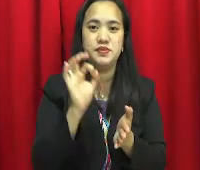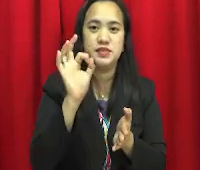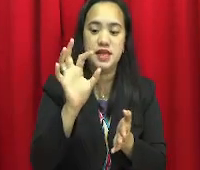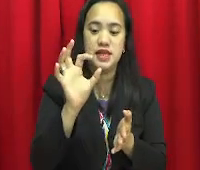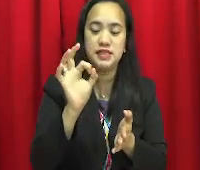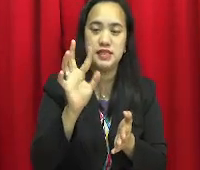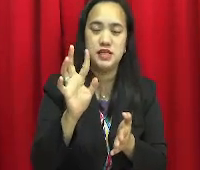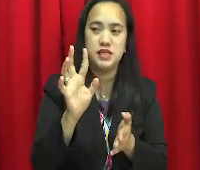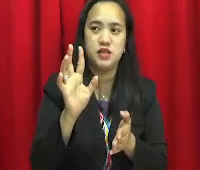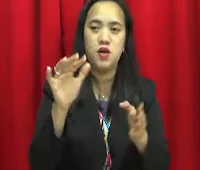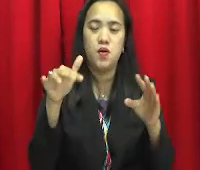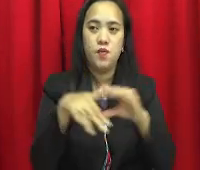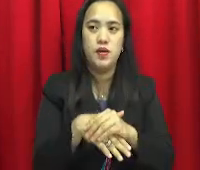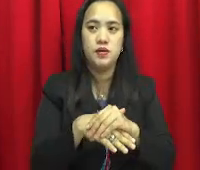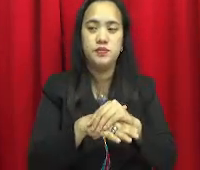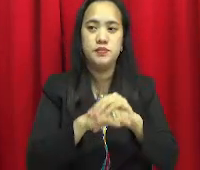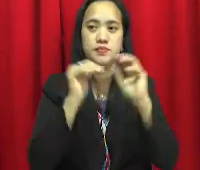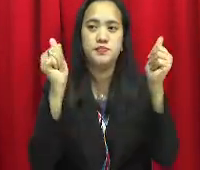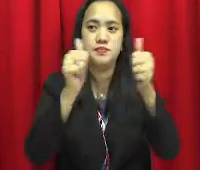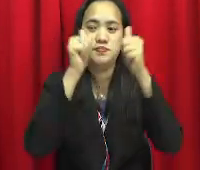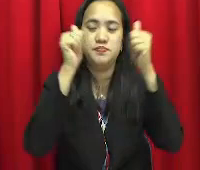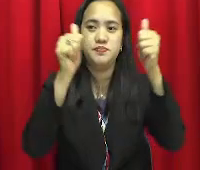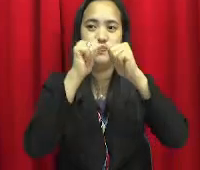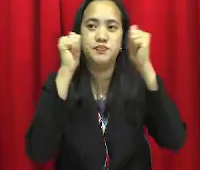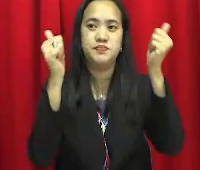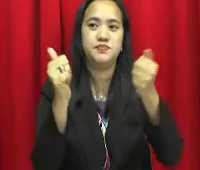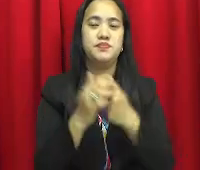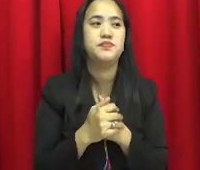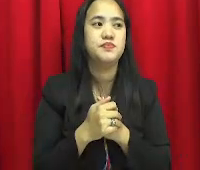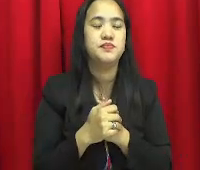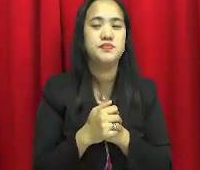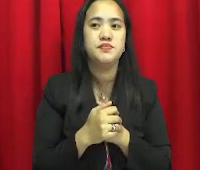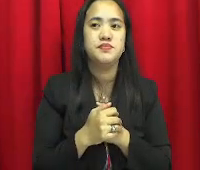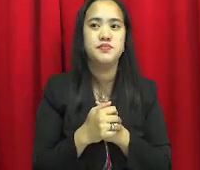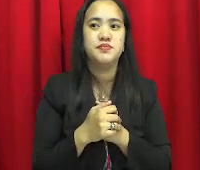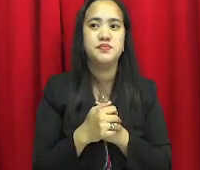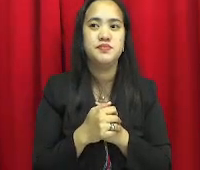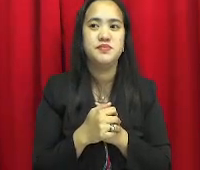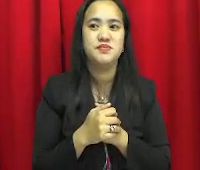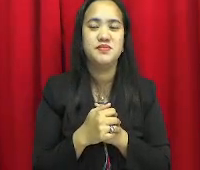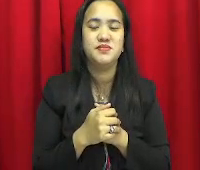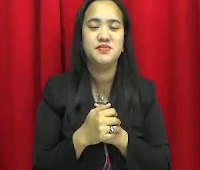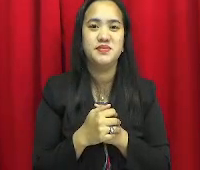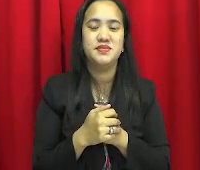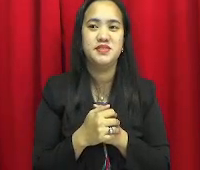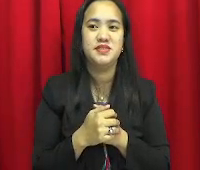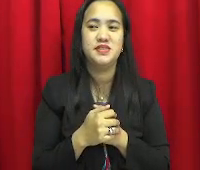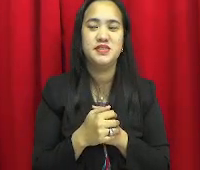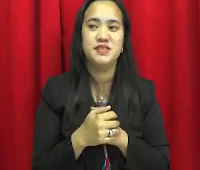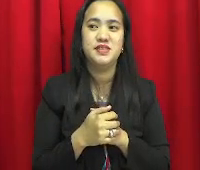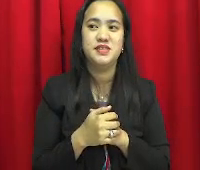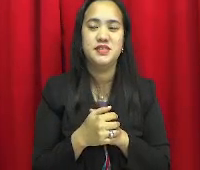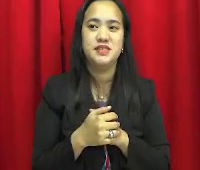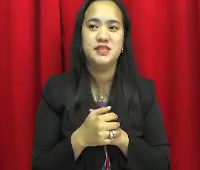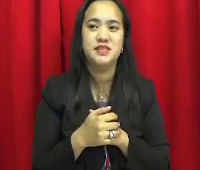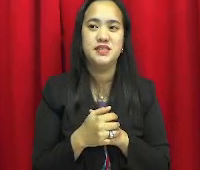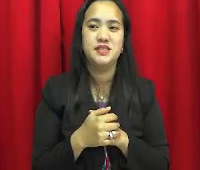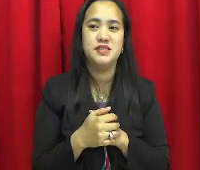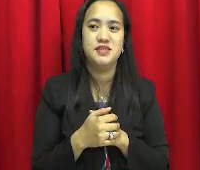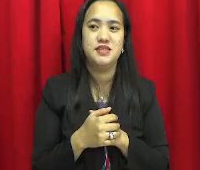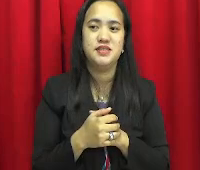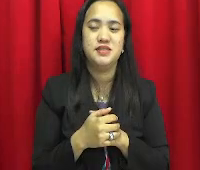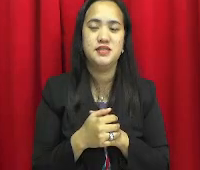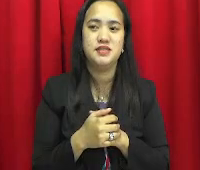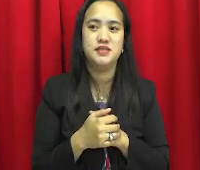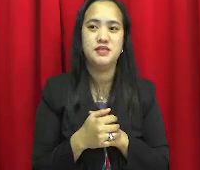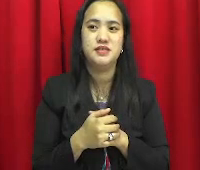Alam na. Sa Wednesday yan, ma'am. Wednesday. Parang kailan lang, ano? Kaya nga, pastor eh. Wow. Ilang taon na si JJ? Si JJ